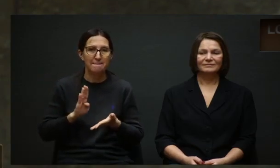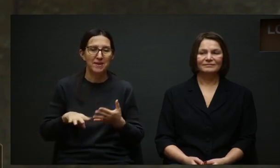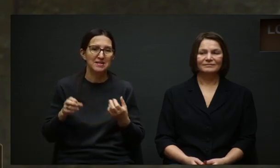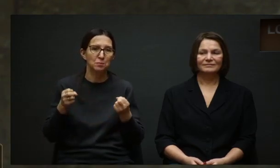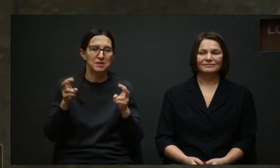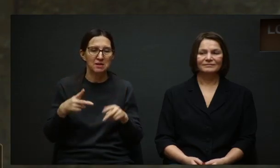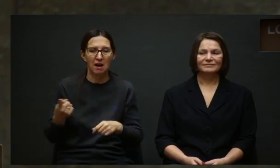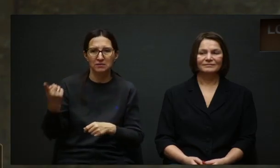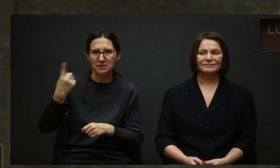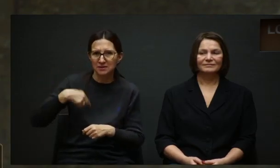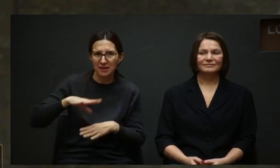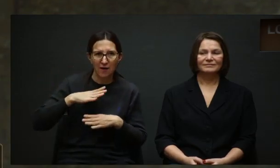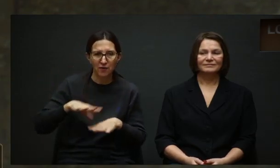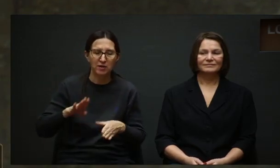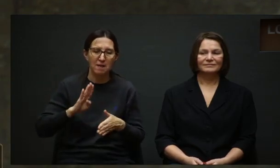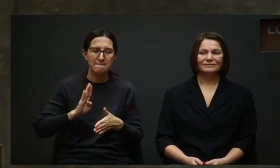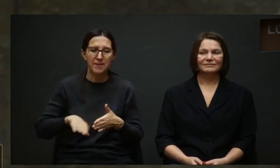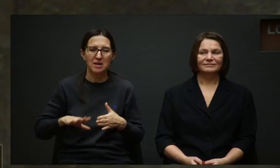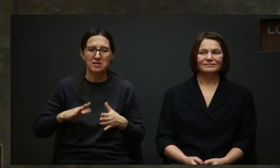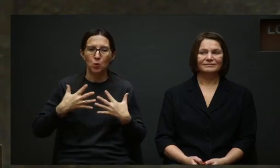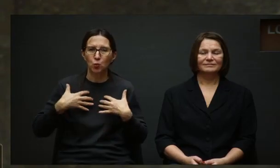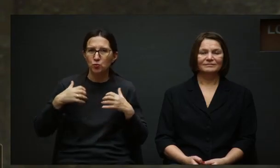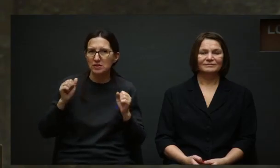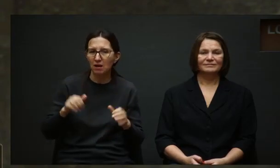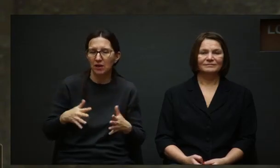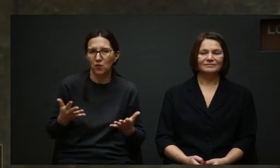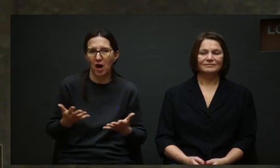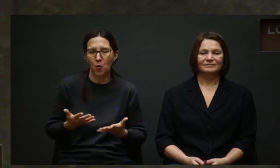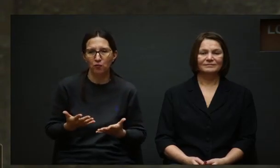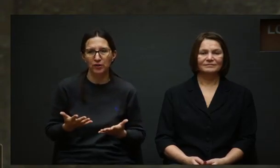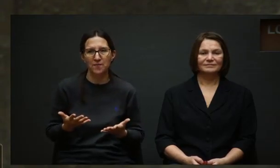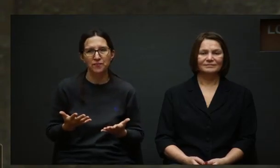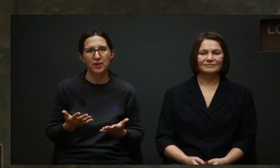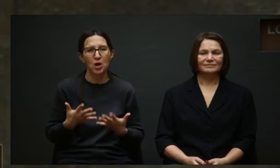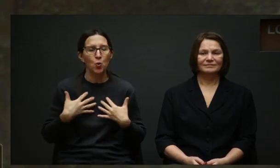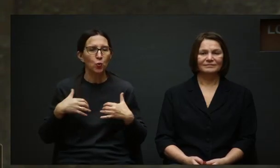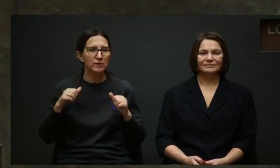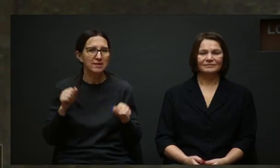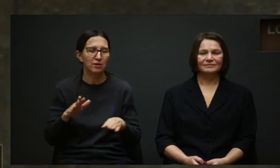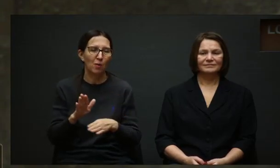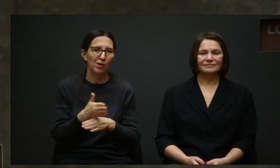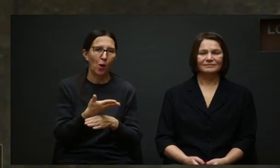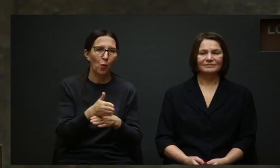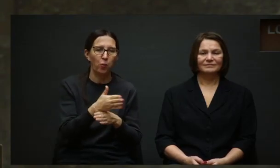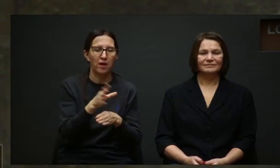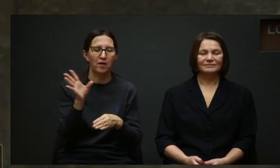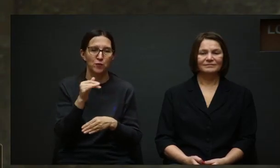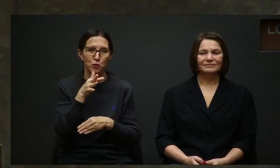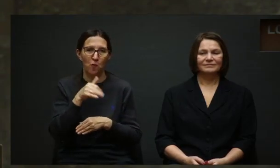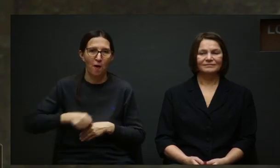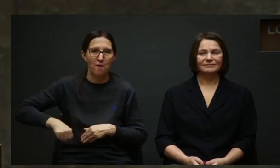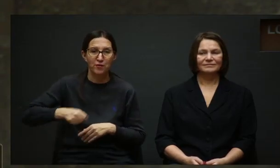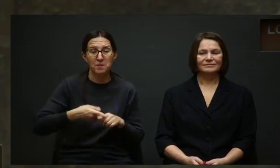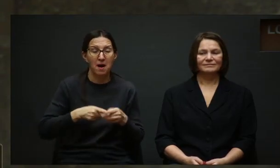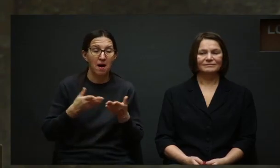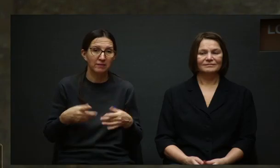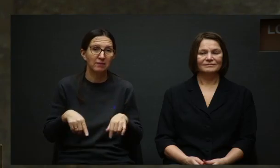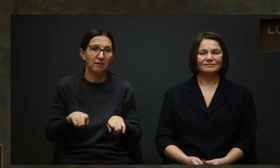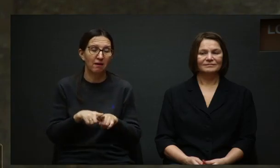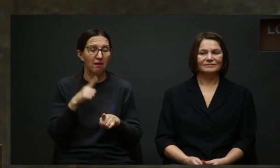специальных заставляний, без усердного какого-то, усердных прогулок все время. А это такая